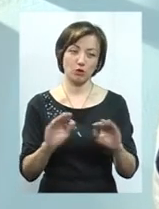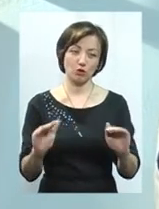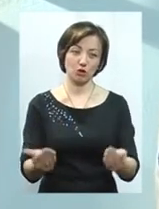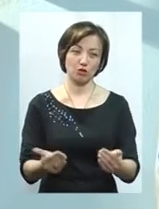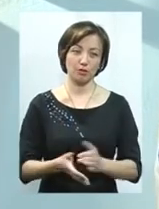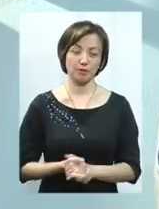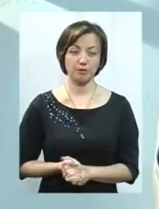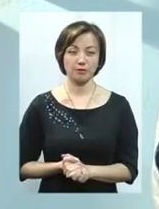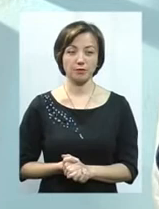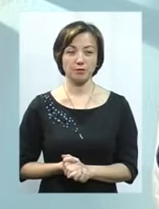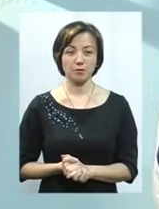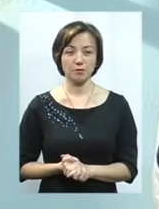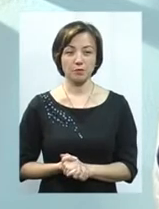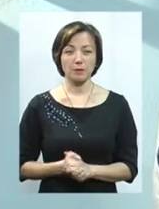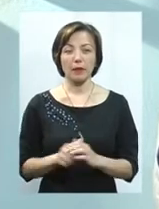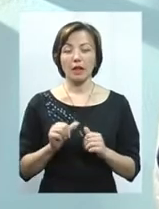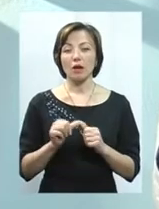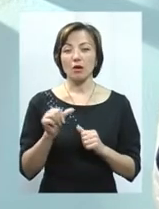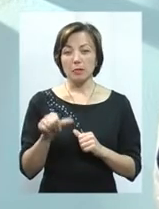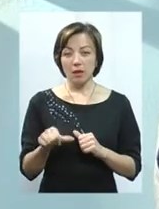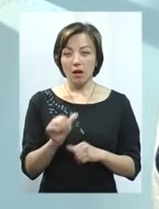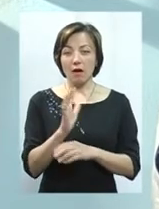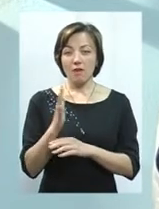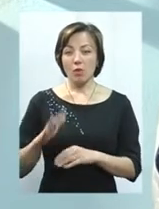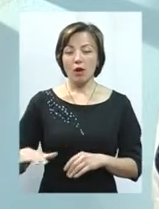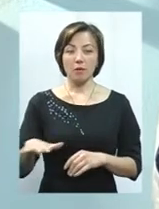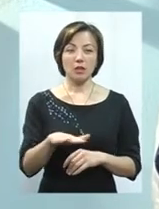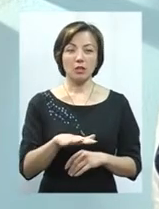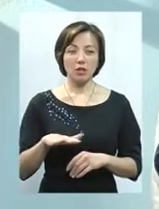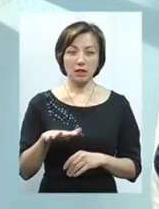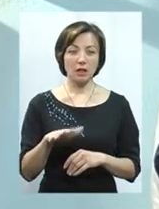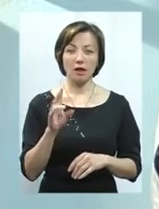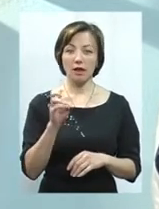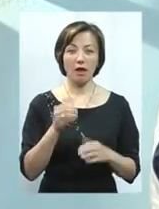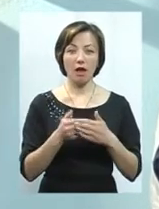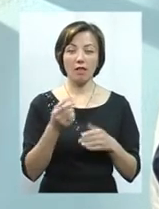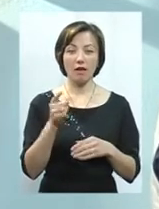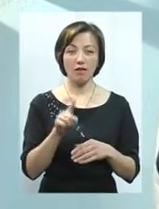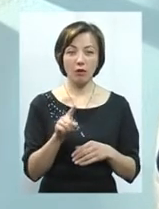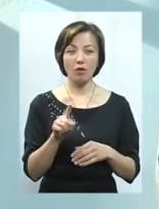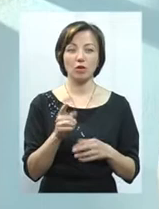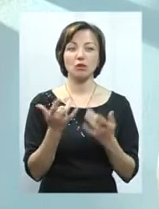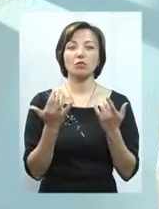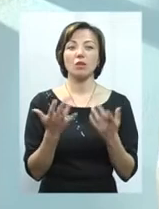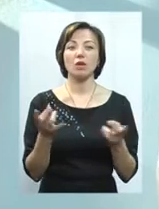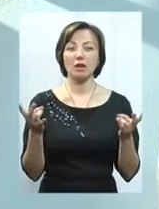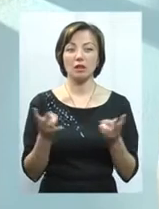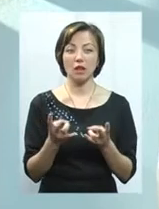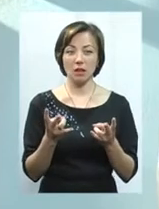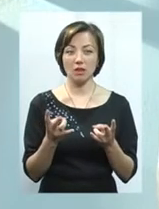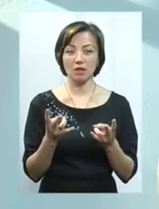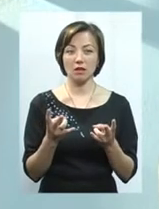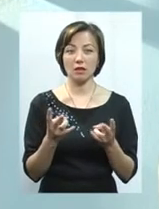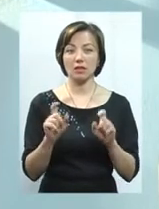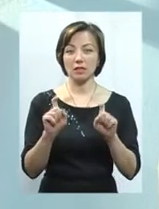понимаете? Вот. Ну, кроме того, выгульная площадка не от того, чтобы пошел и покакал. Сколько собаке надо для того, чтобы выгуляться? Ну,